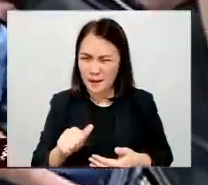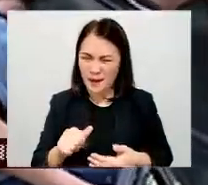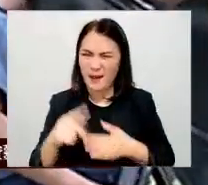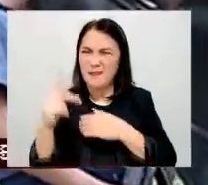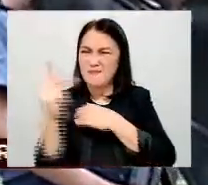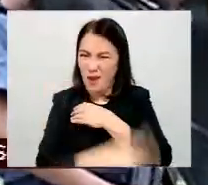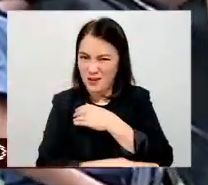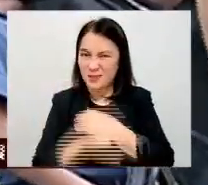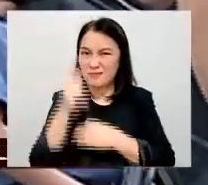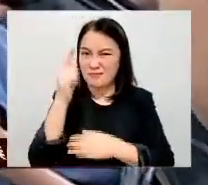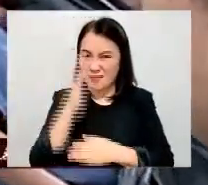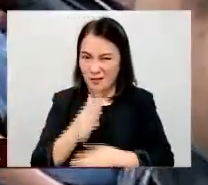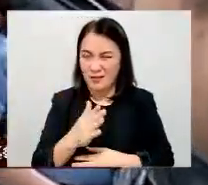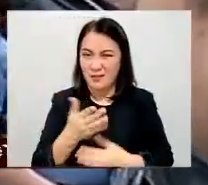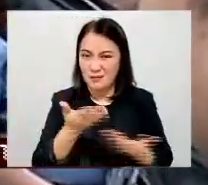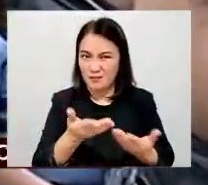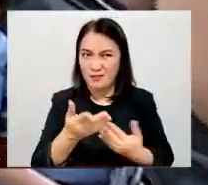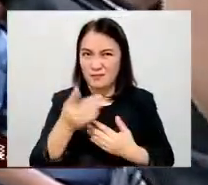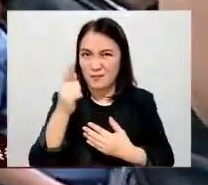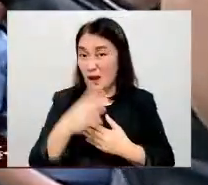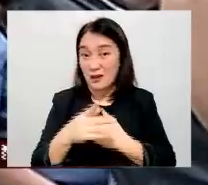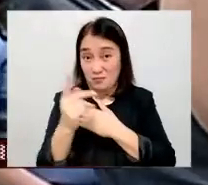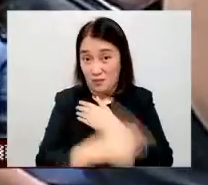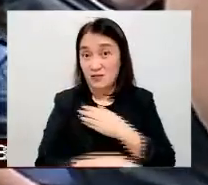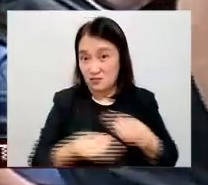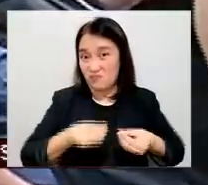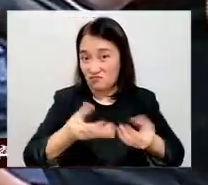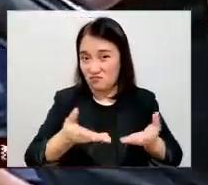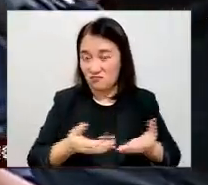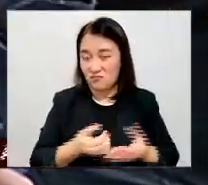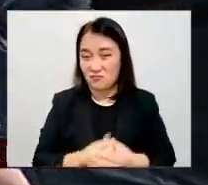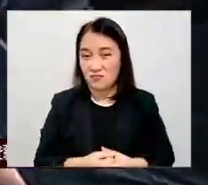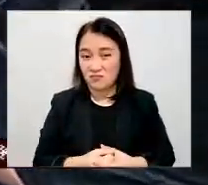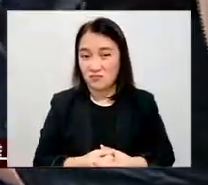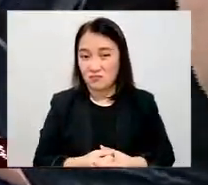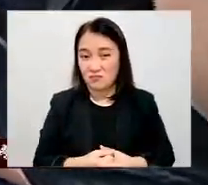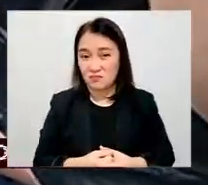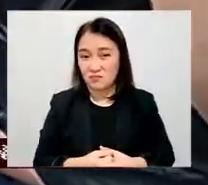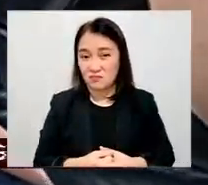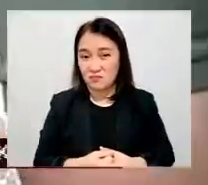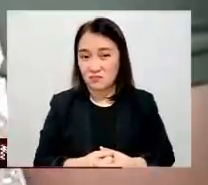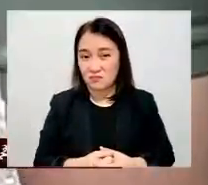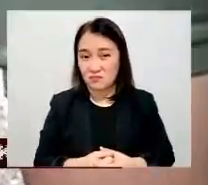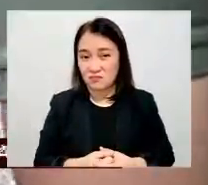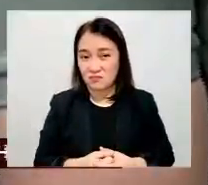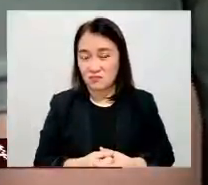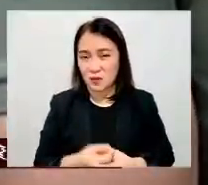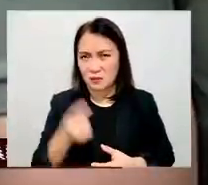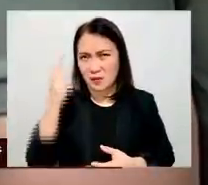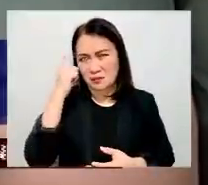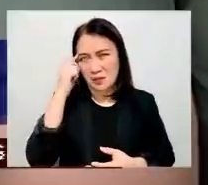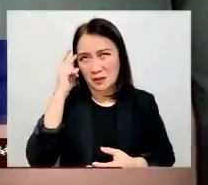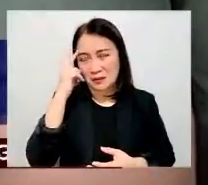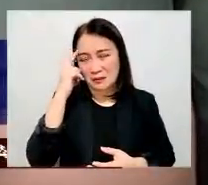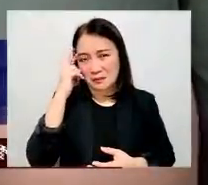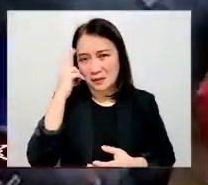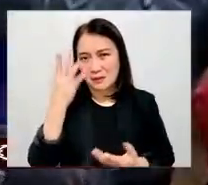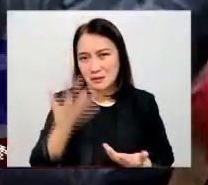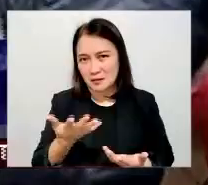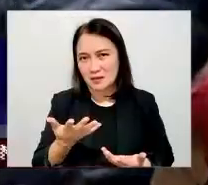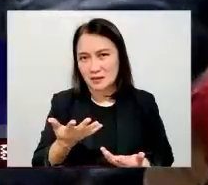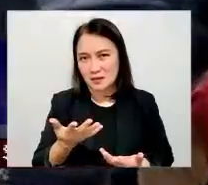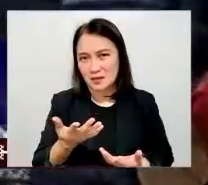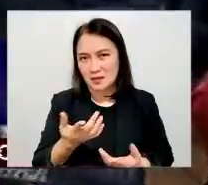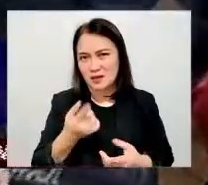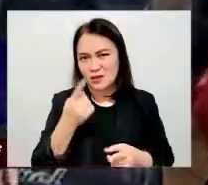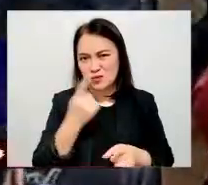Yun ang totoo. So may karma pala yung ginawa niya. Walang pagdadalawang isip na binatikos ni Tatay Edgardo ang